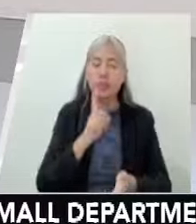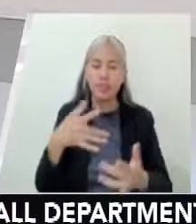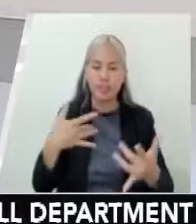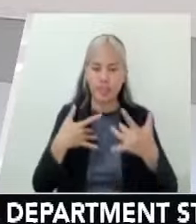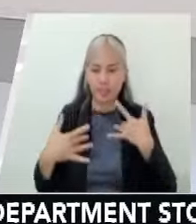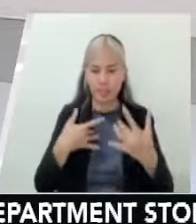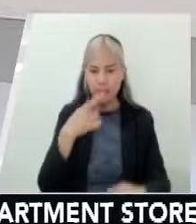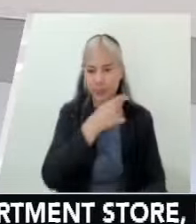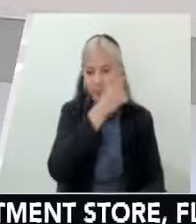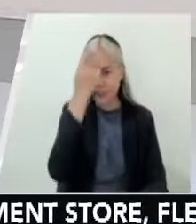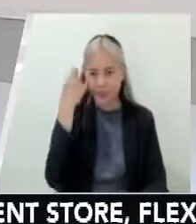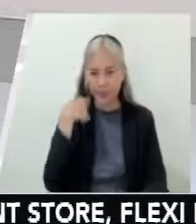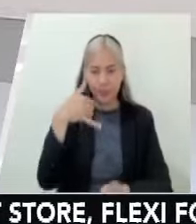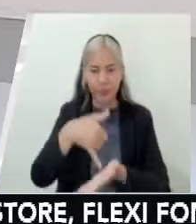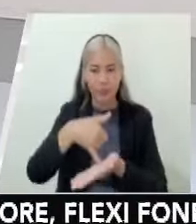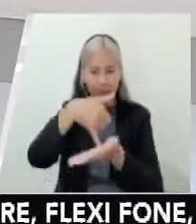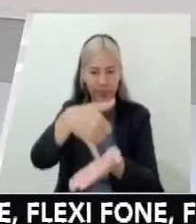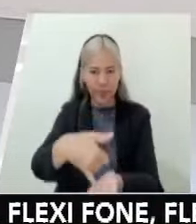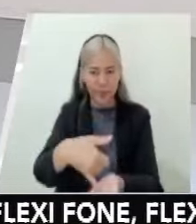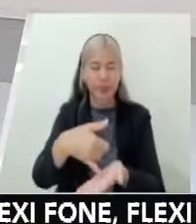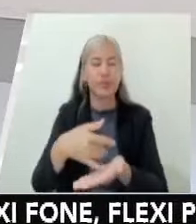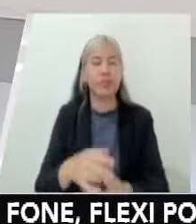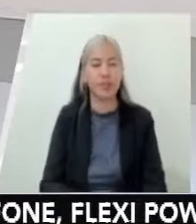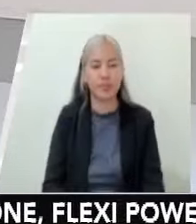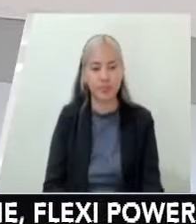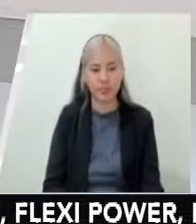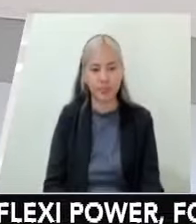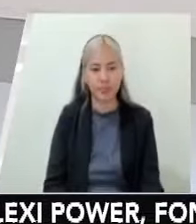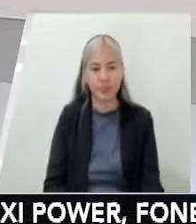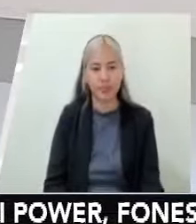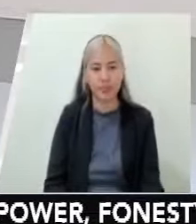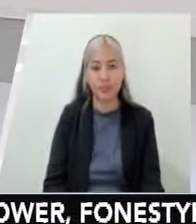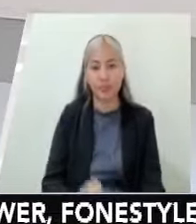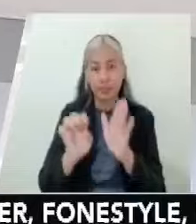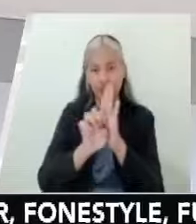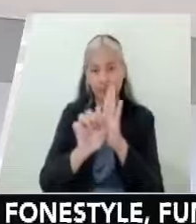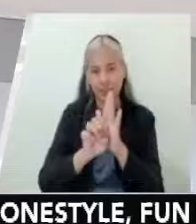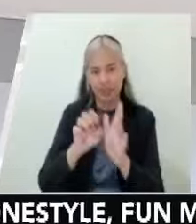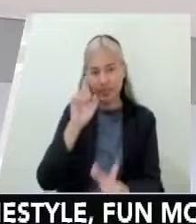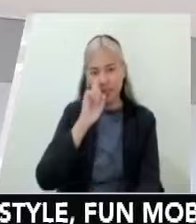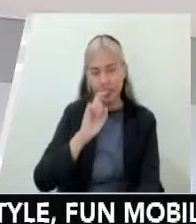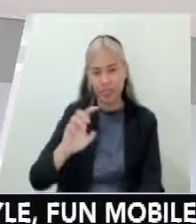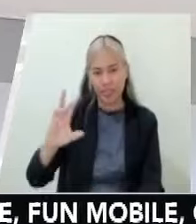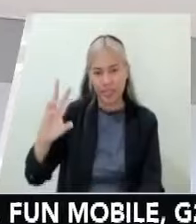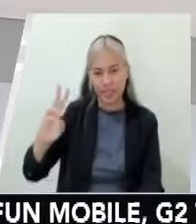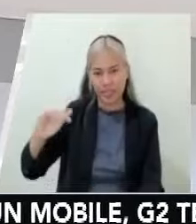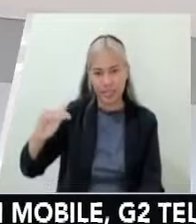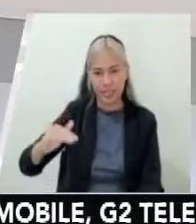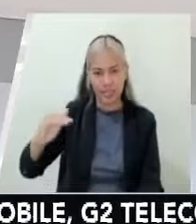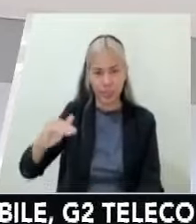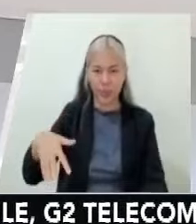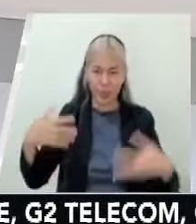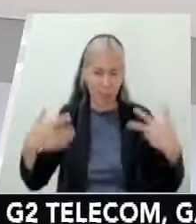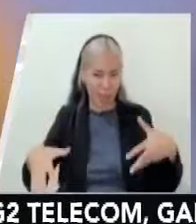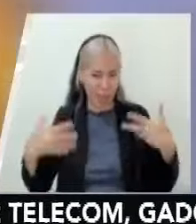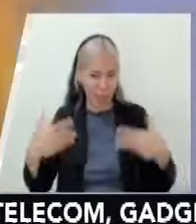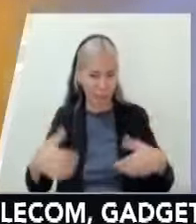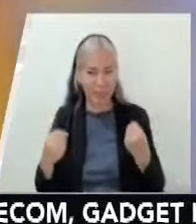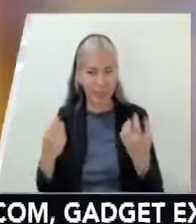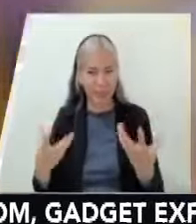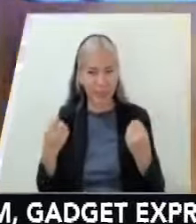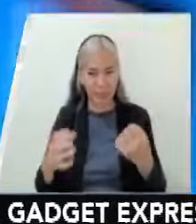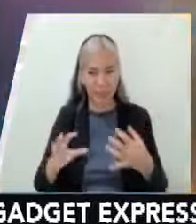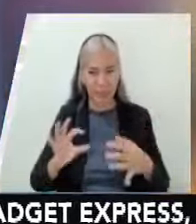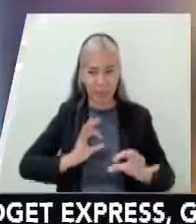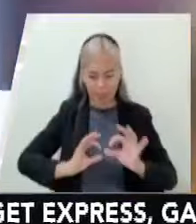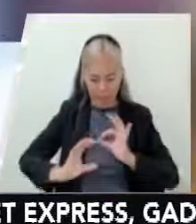siyempre nakukuha nilang parangal. Mm-hmm. Gaya ng isang 6-year-old graduate na MVP daw sa paramihan ng medal. Hindi lang